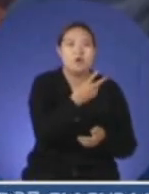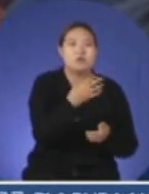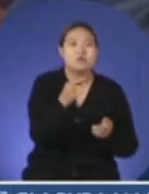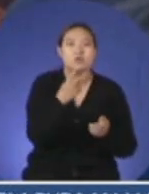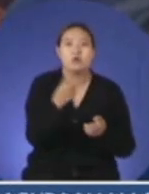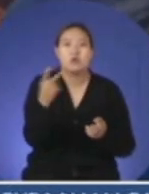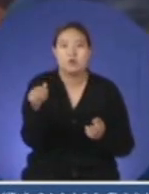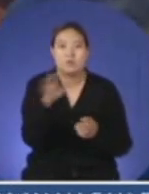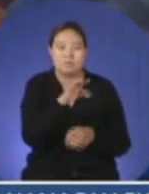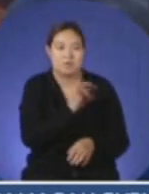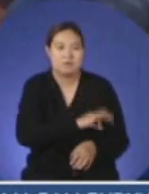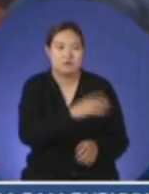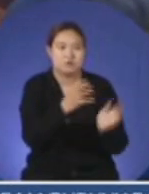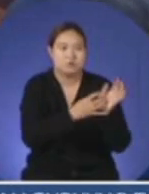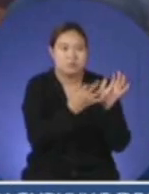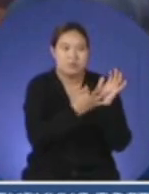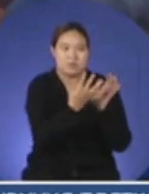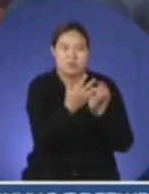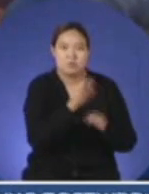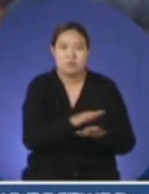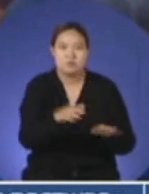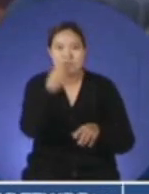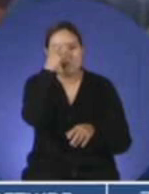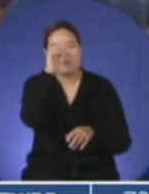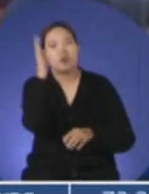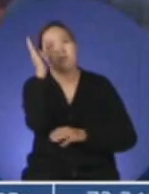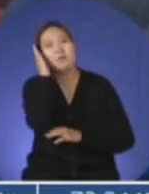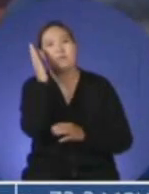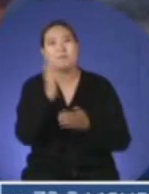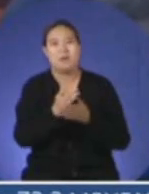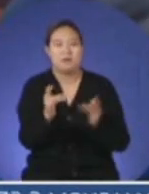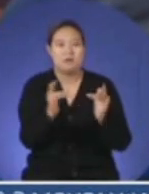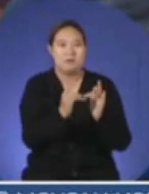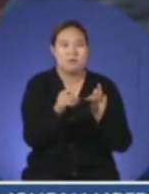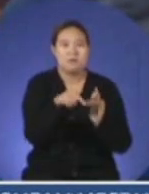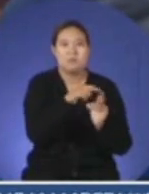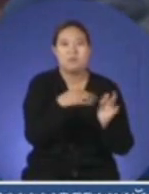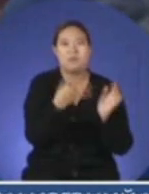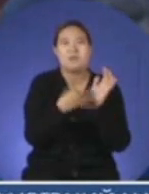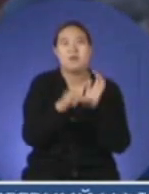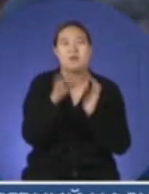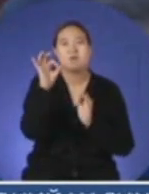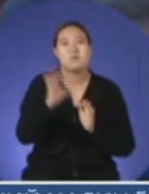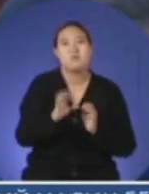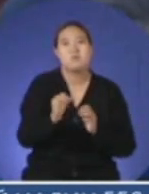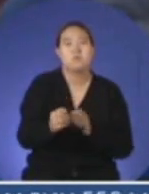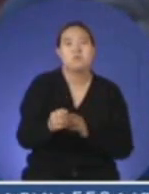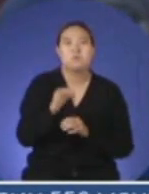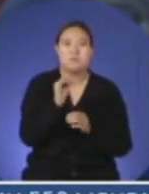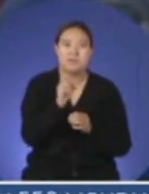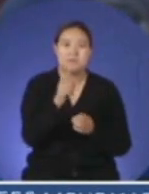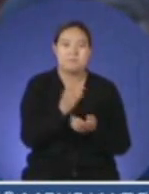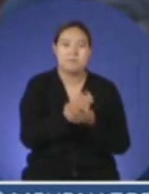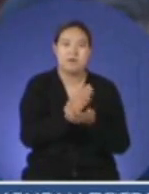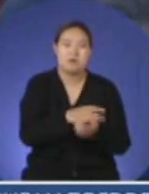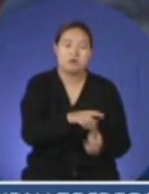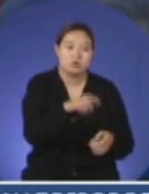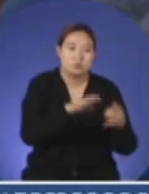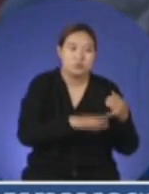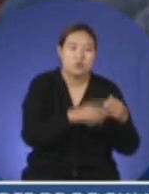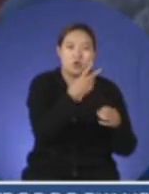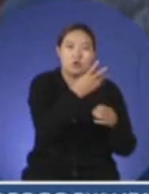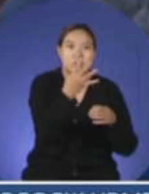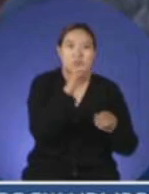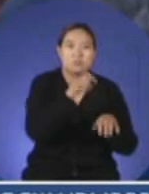байгаагаас 985 хүүхэд хэвтэн эмчилүүлж орны ачаалал 80% тавина. Сүүлийн 24 цагийн хугацаанд 102